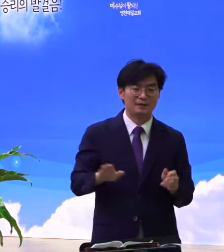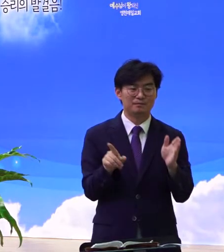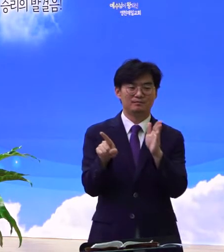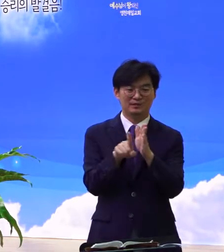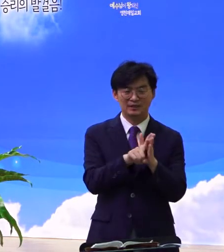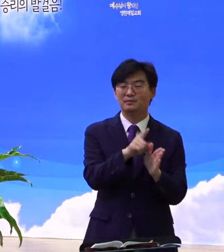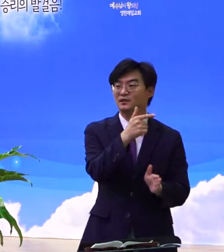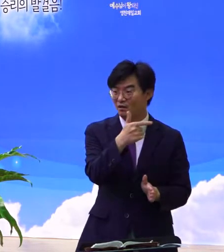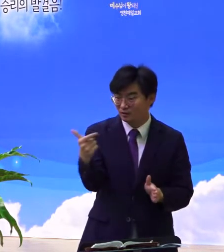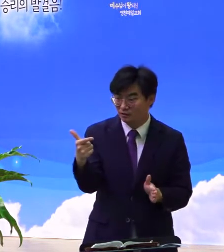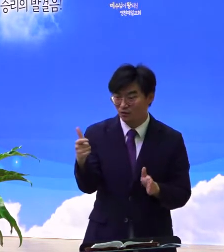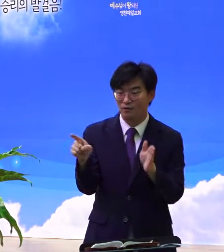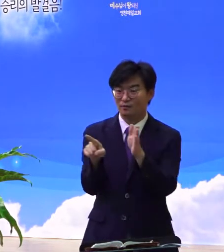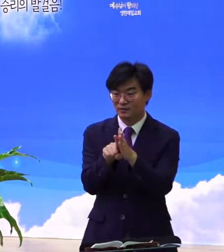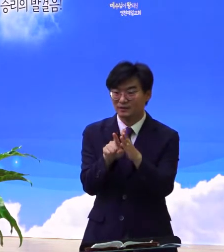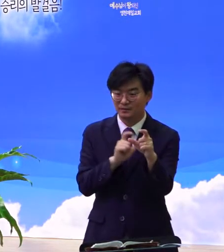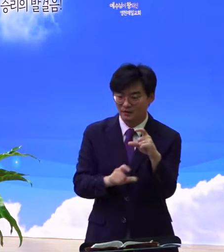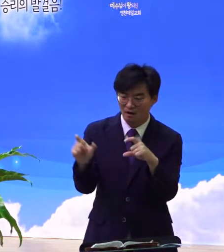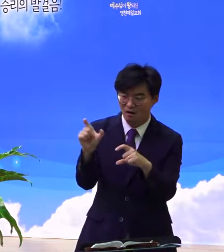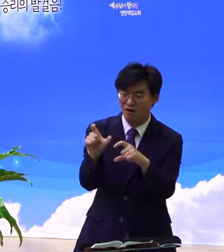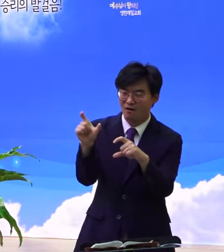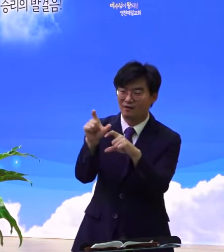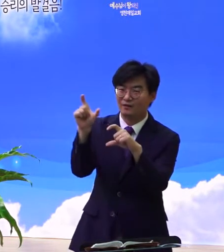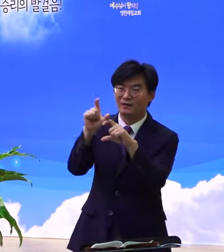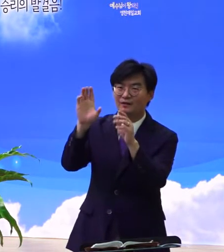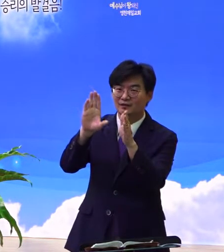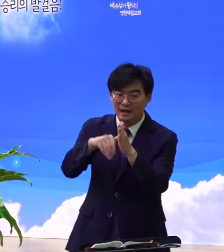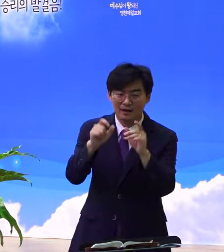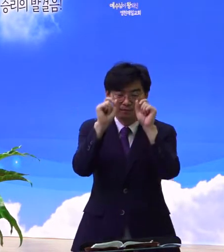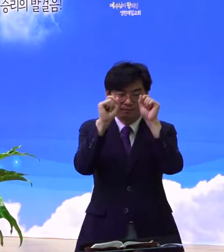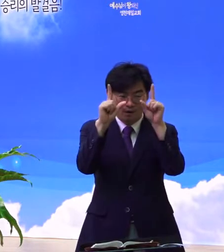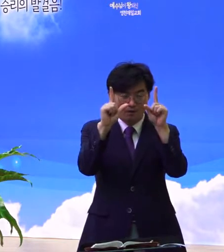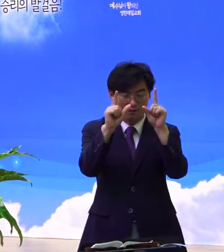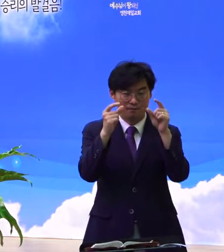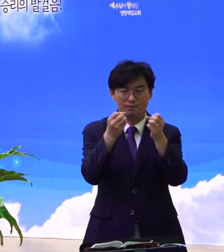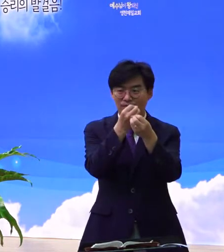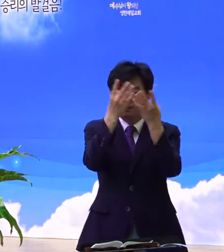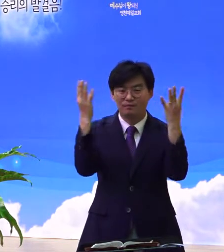그 깊이가 더해지면 더해질수록 우리의 눈이 밝아져서